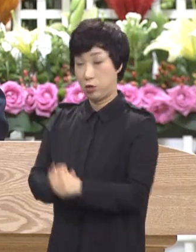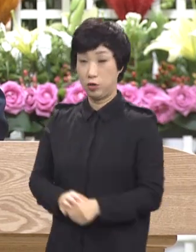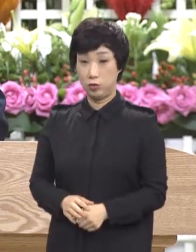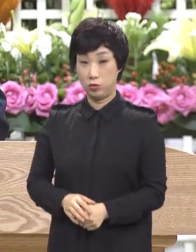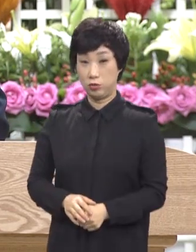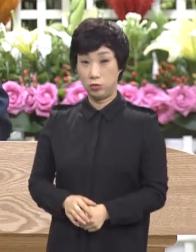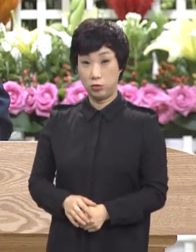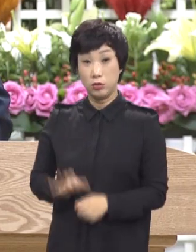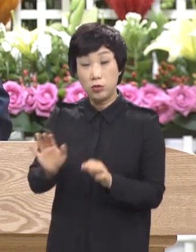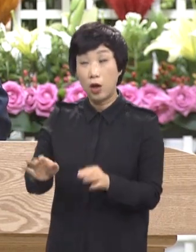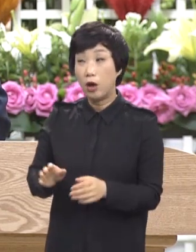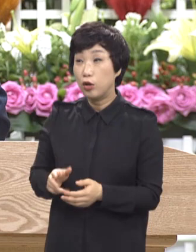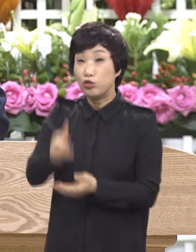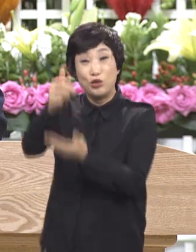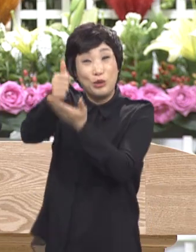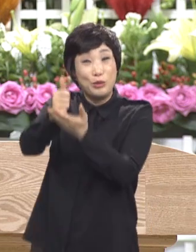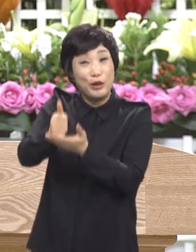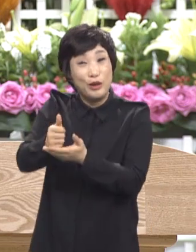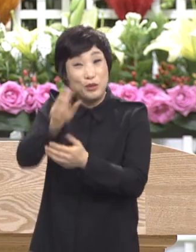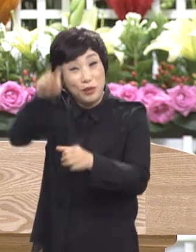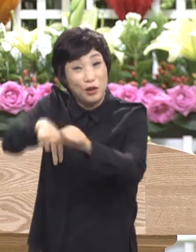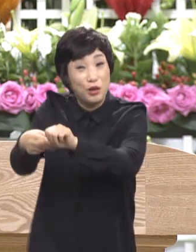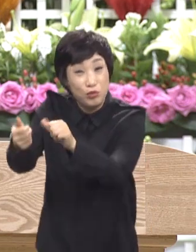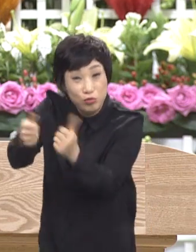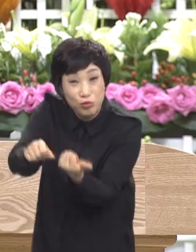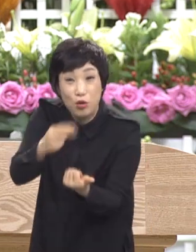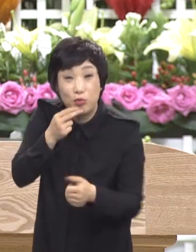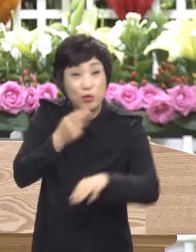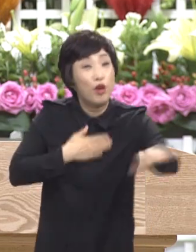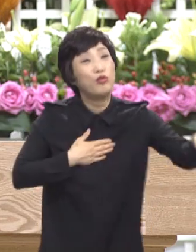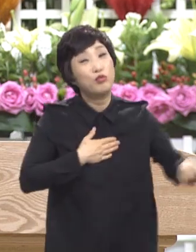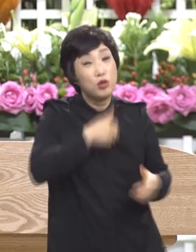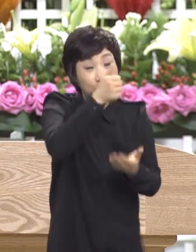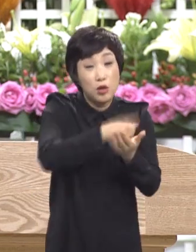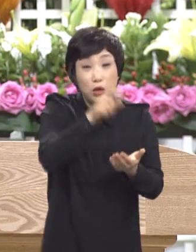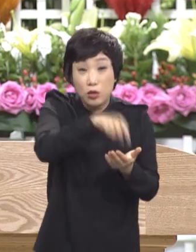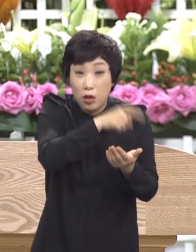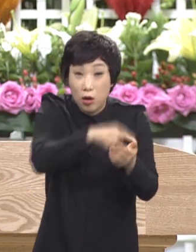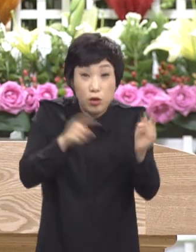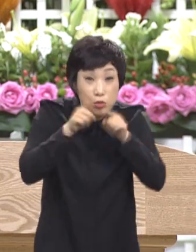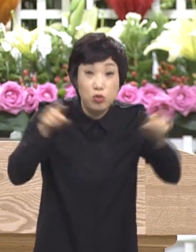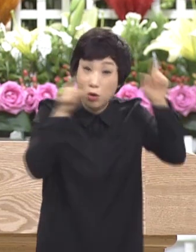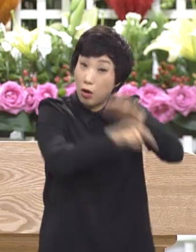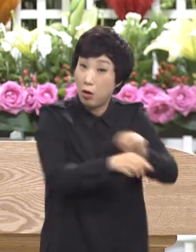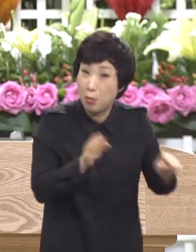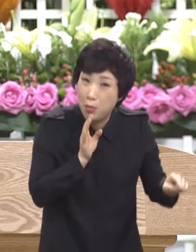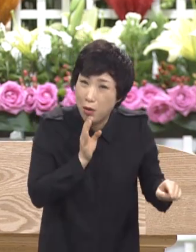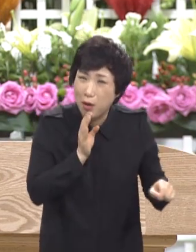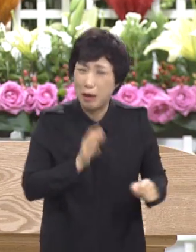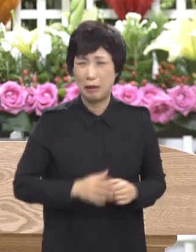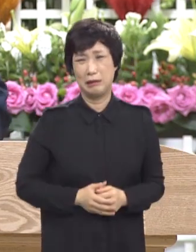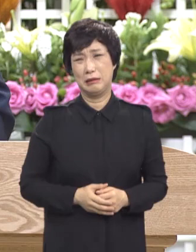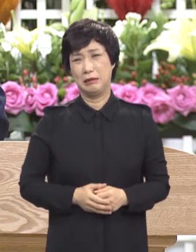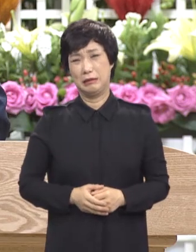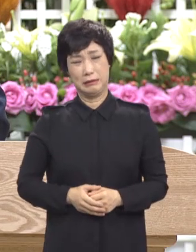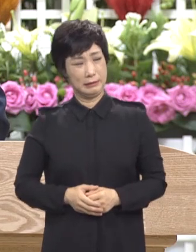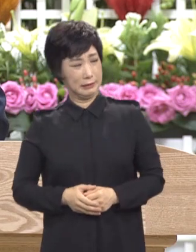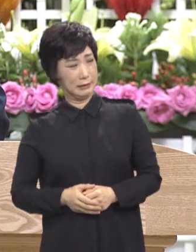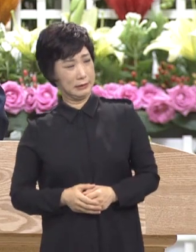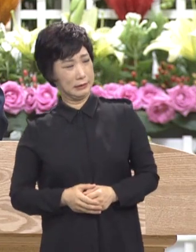일을 주님이 당하지 않으면 인류는 죗값으로 지옥 가야 돼.